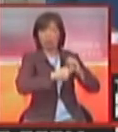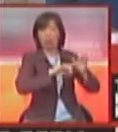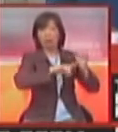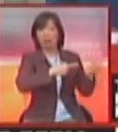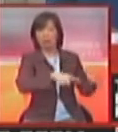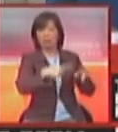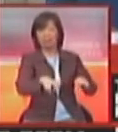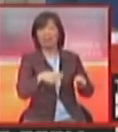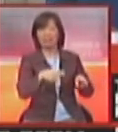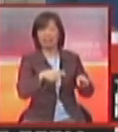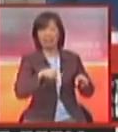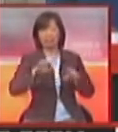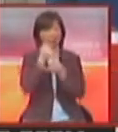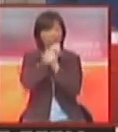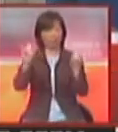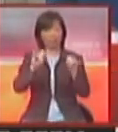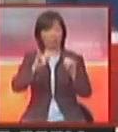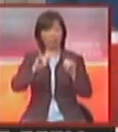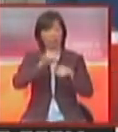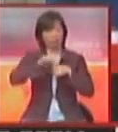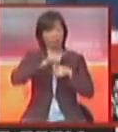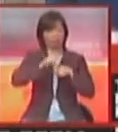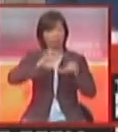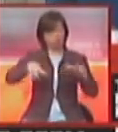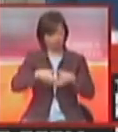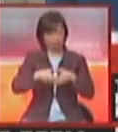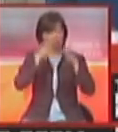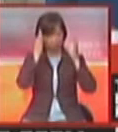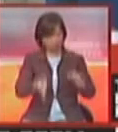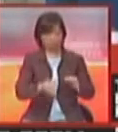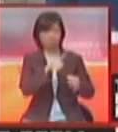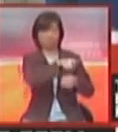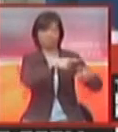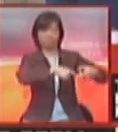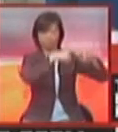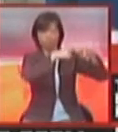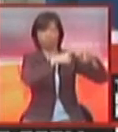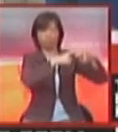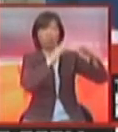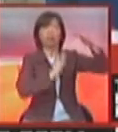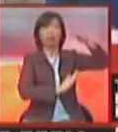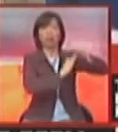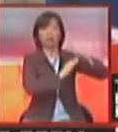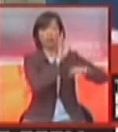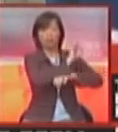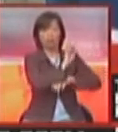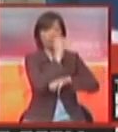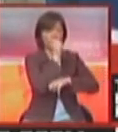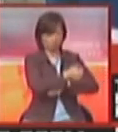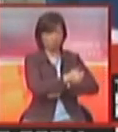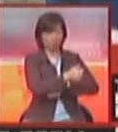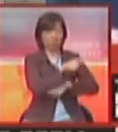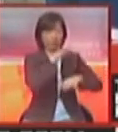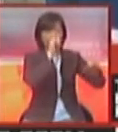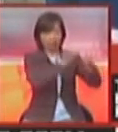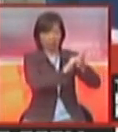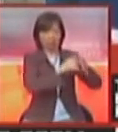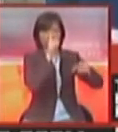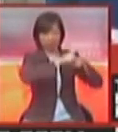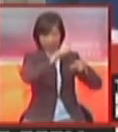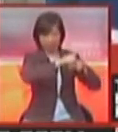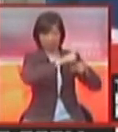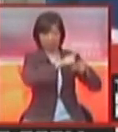independent disciplinary committee ay nagdesisyon na suspindin sila hanggang Biyernes, no? So yan ang penalty